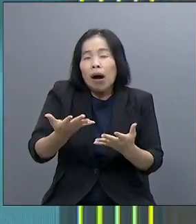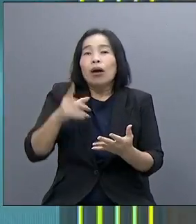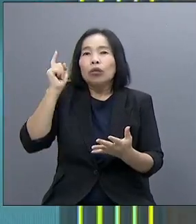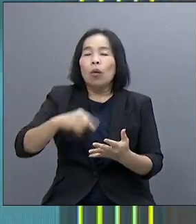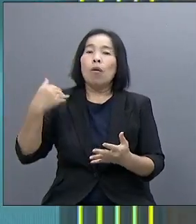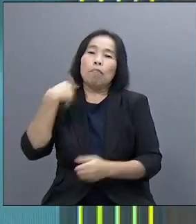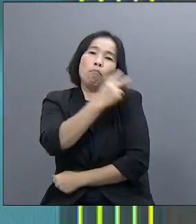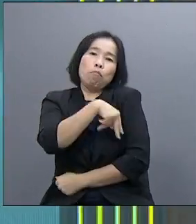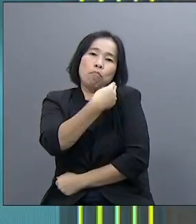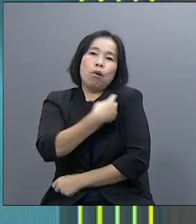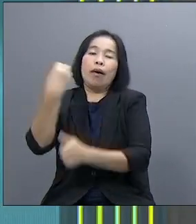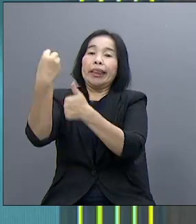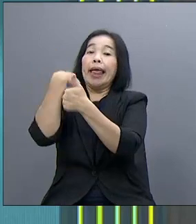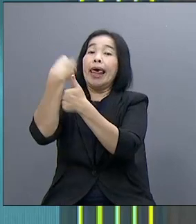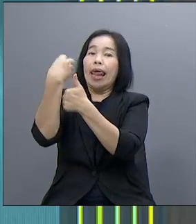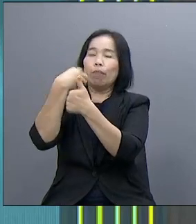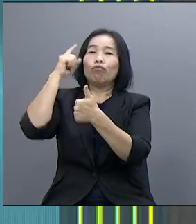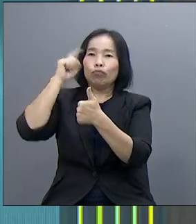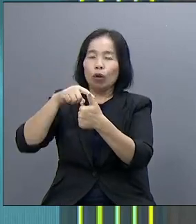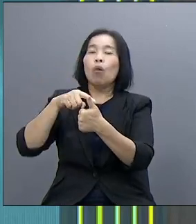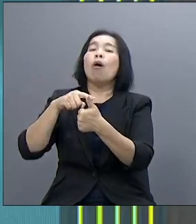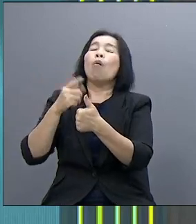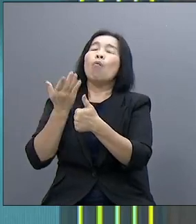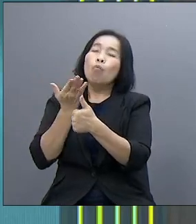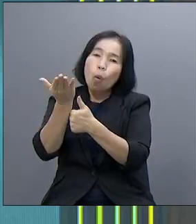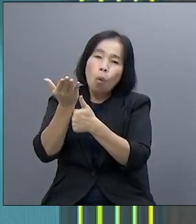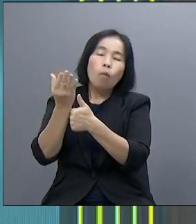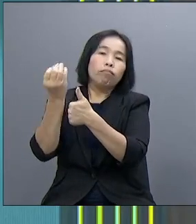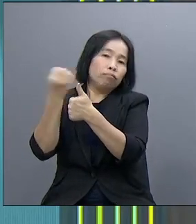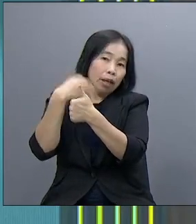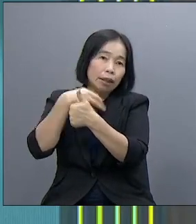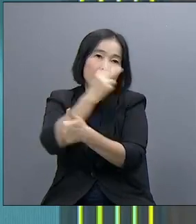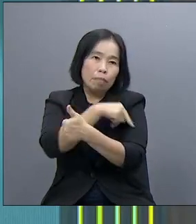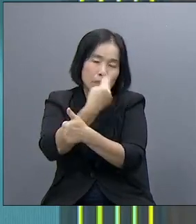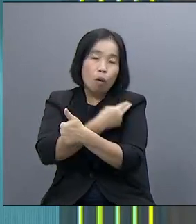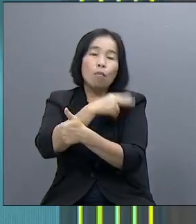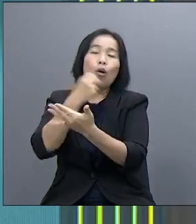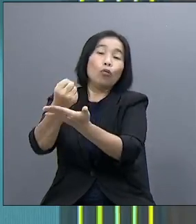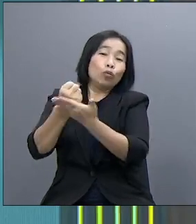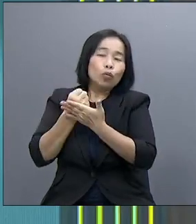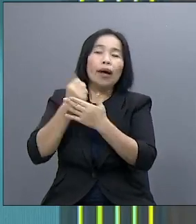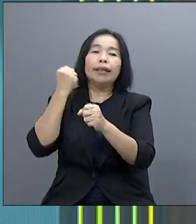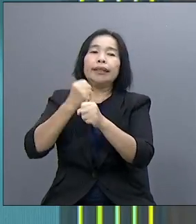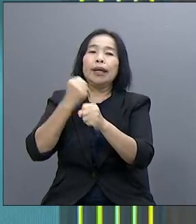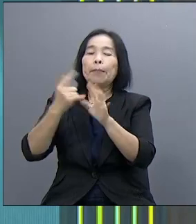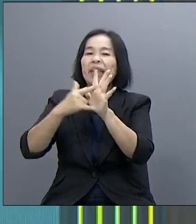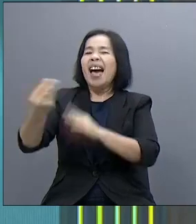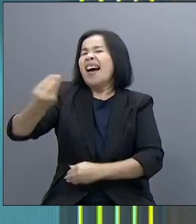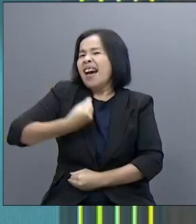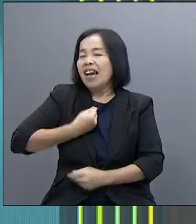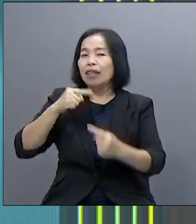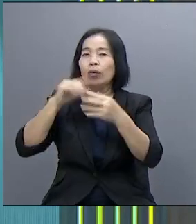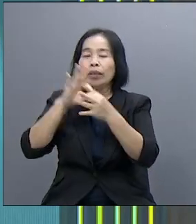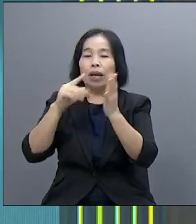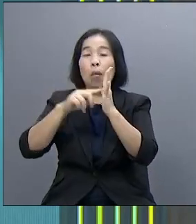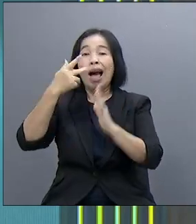ความดูแลของแพทย์ก่อนควบค ุ มโรคของตัวโรคที่เขาเป็นให้ดีอยู่ก่อนแล้วก็เพิ่มเติมแคลเซียมโดยแพทย์นะคร ับ นะในความจำเป็น